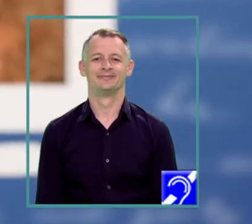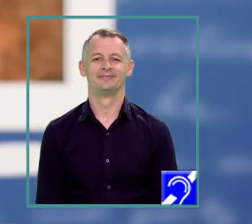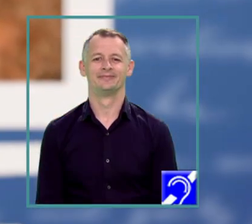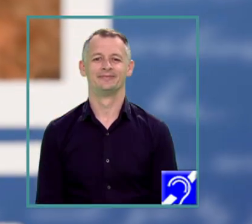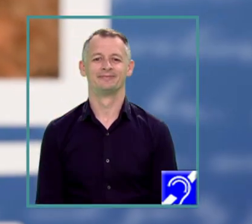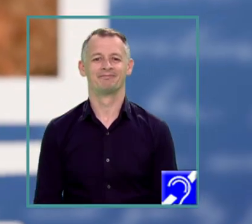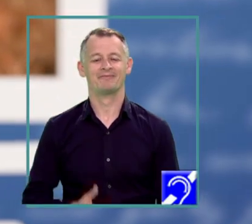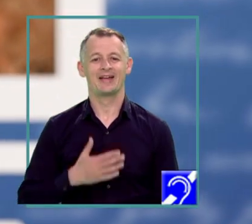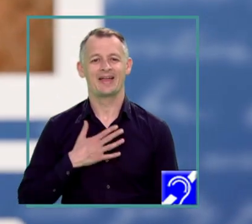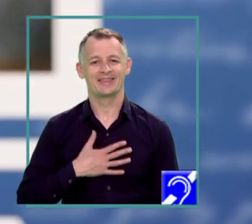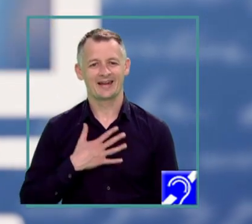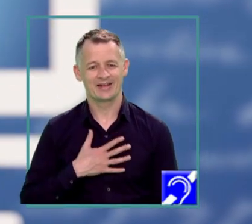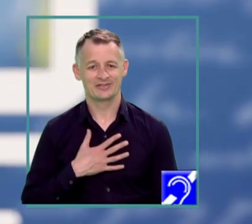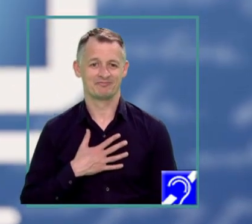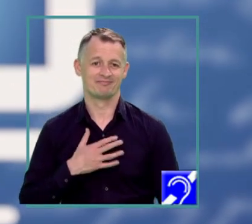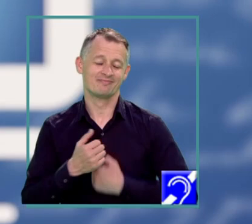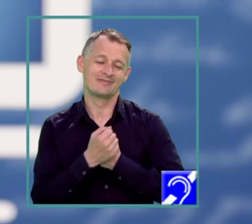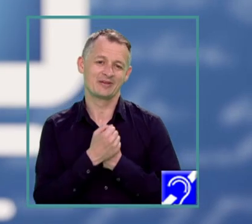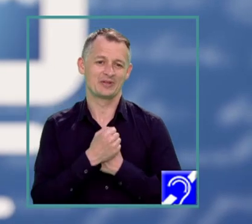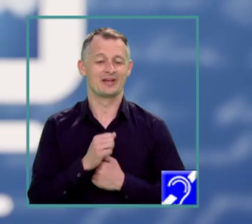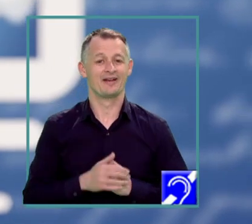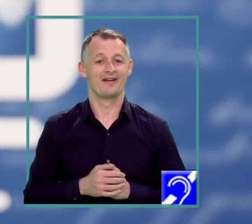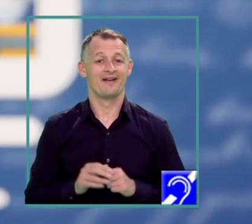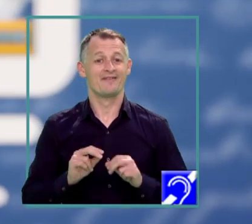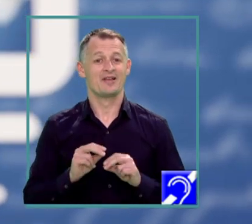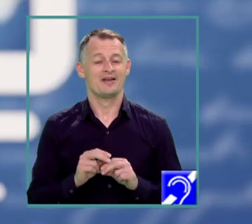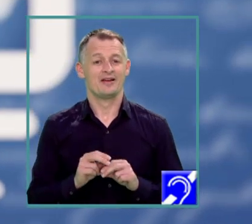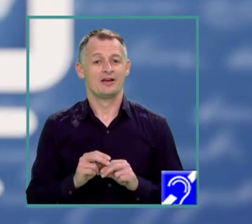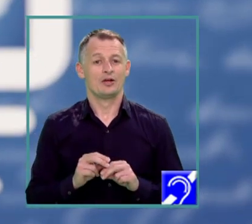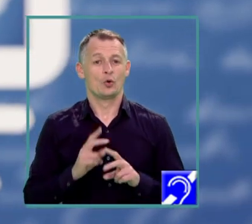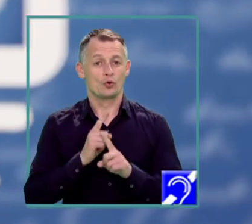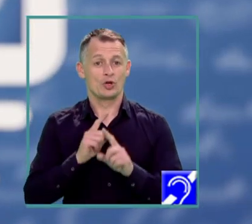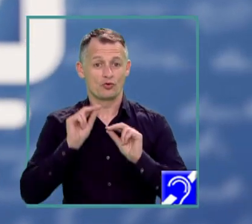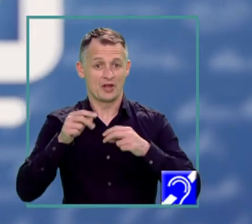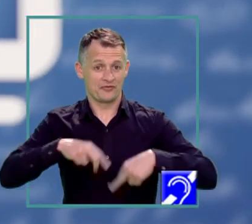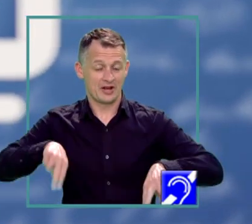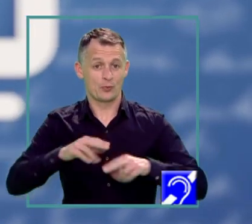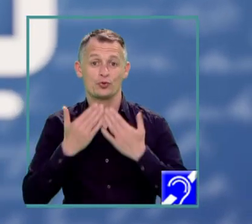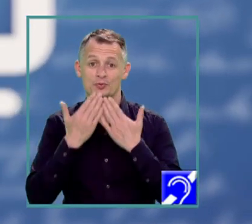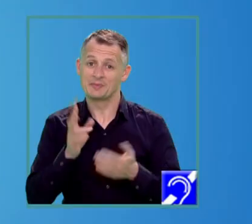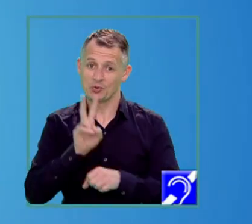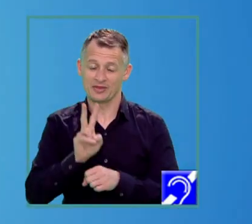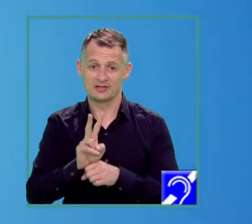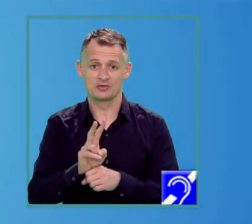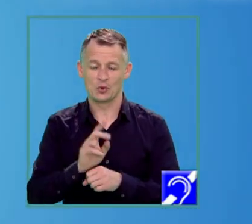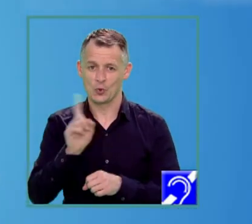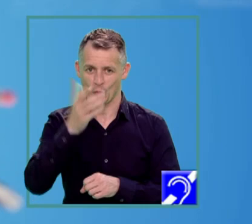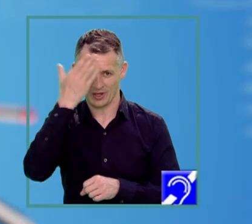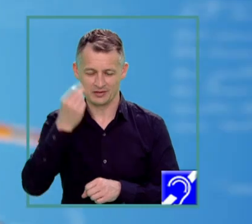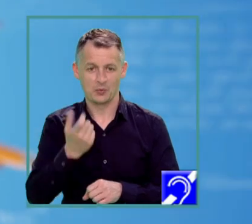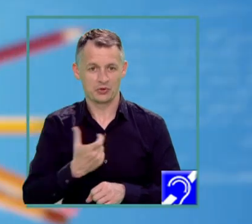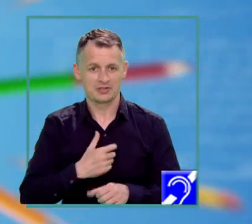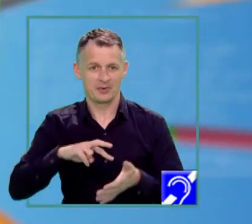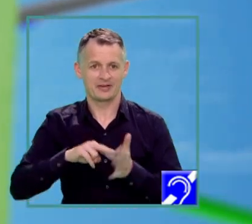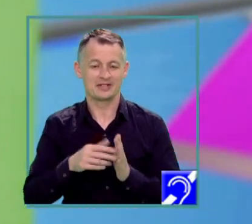psihologii lor cursurile de astăzi au ajuns la final și vă mulțumesc pentru Atenție nu uitați că vă puteți pregăti oricând pentru bac